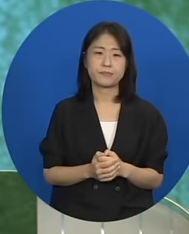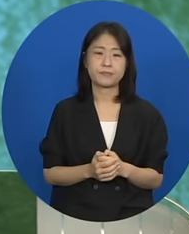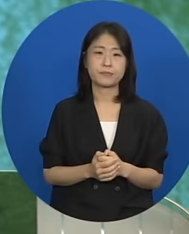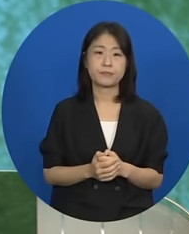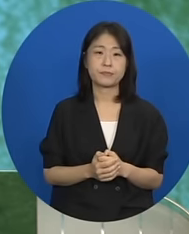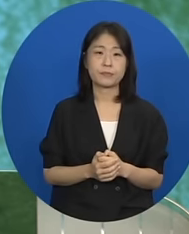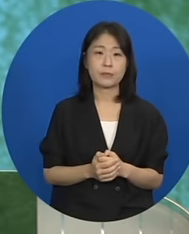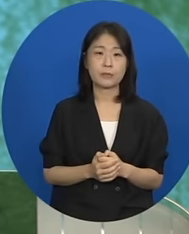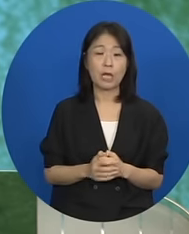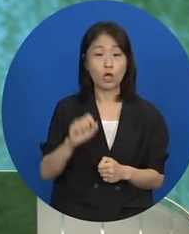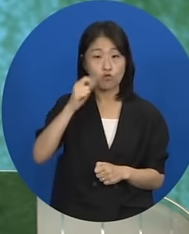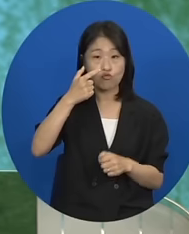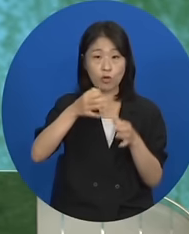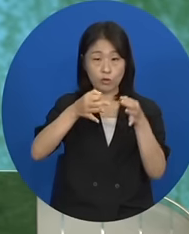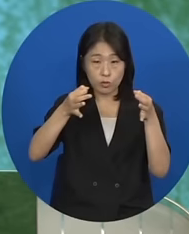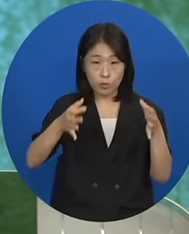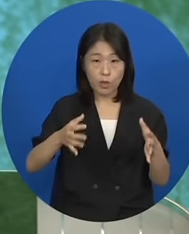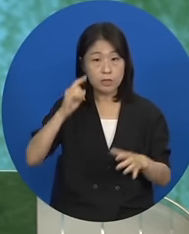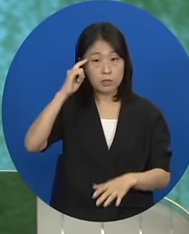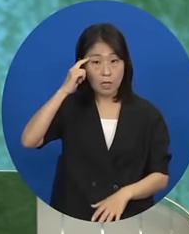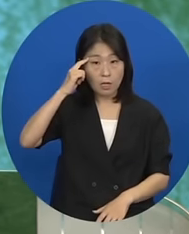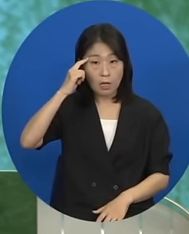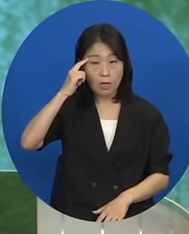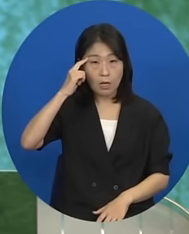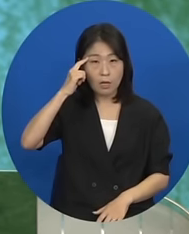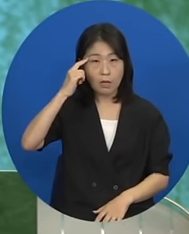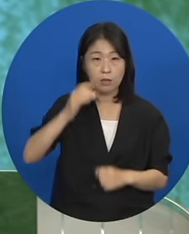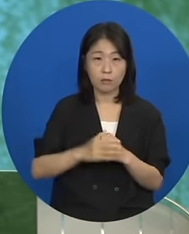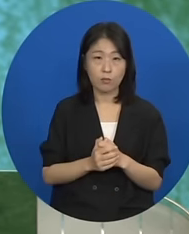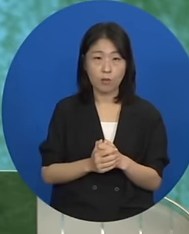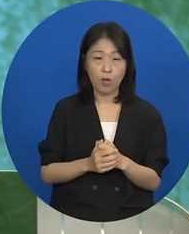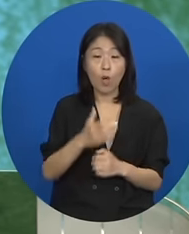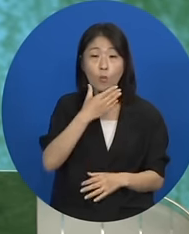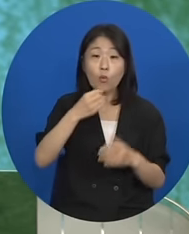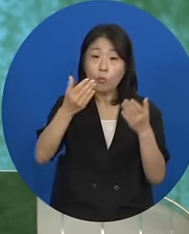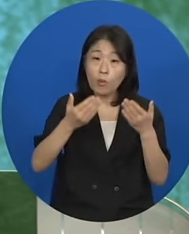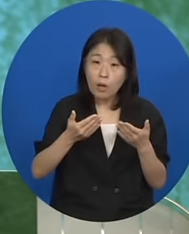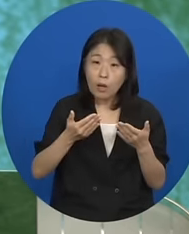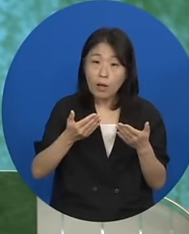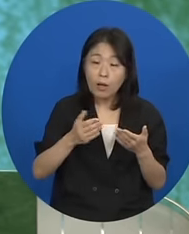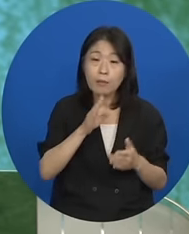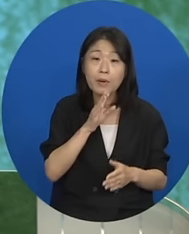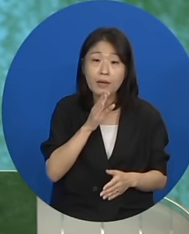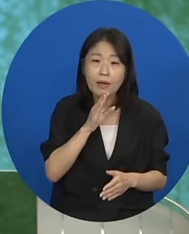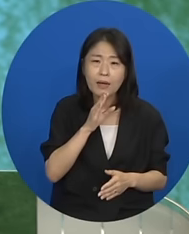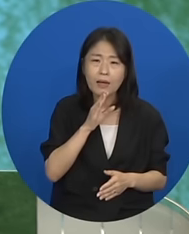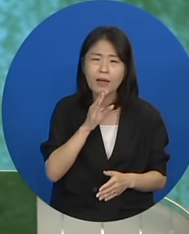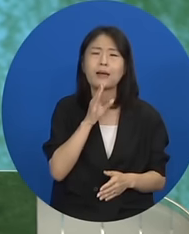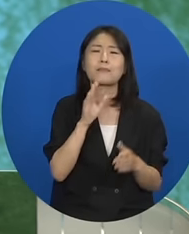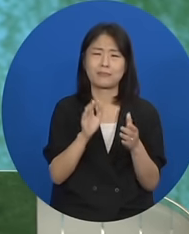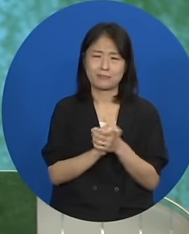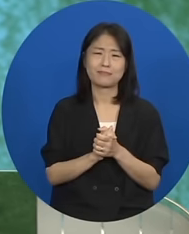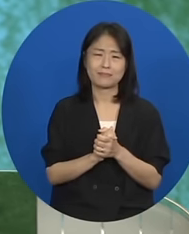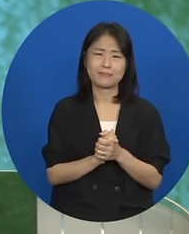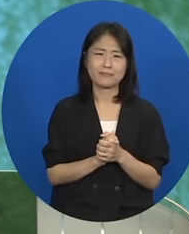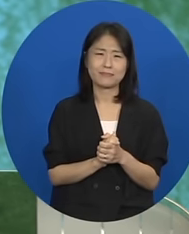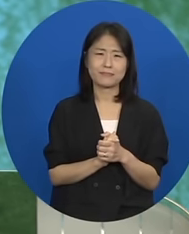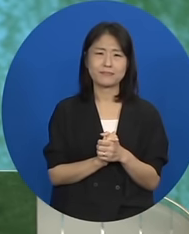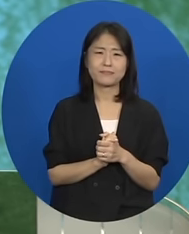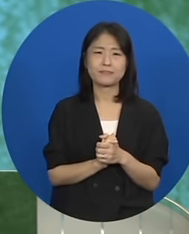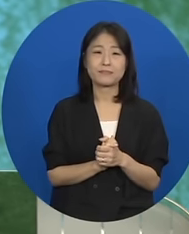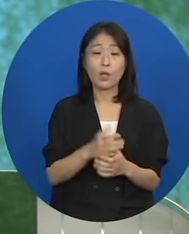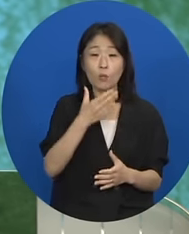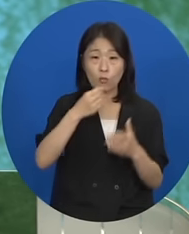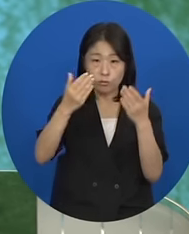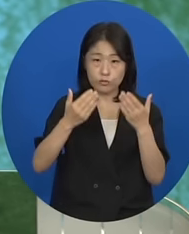지난 전반기를 돌아봤을 때 여러분 복 받으셨습니까 아멘이 복받은 것입니다 그렇기 때문에 그 복